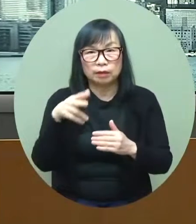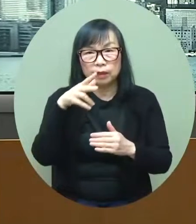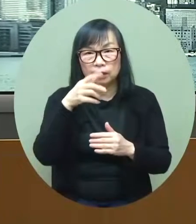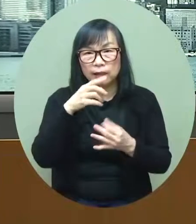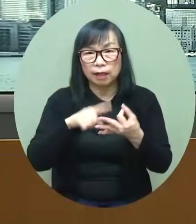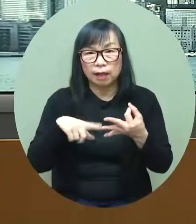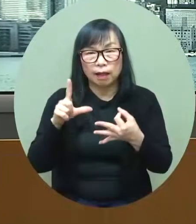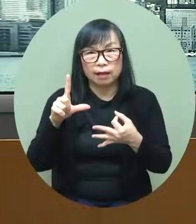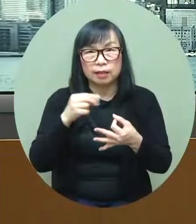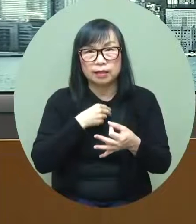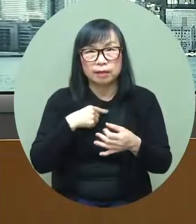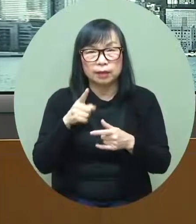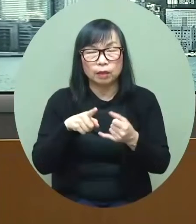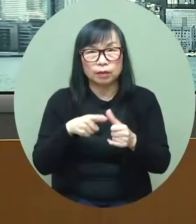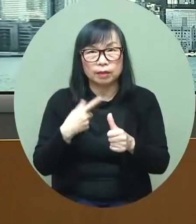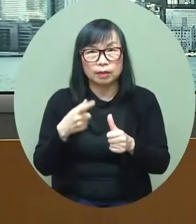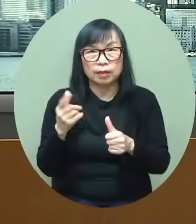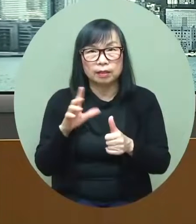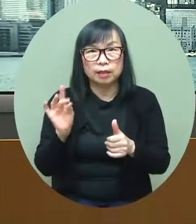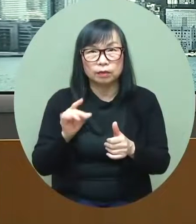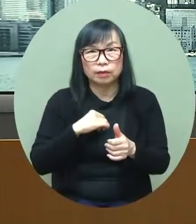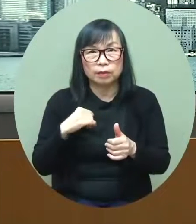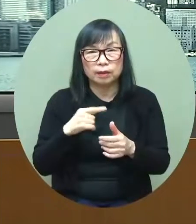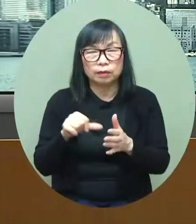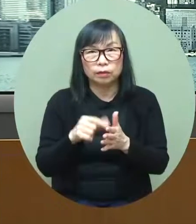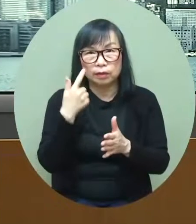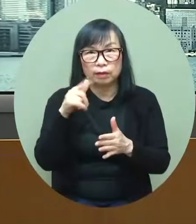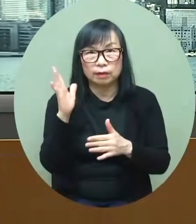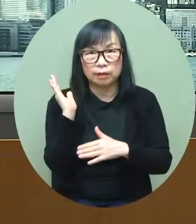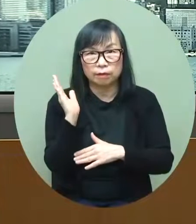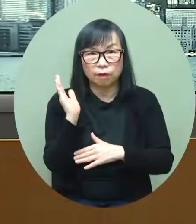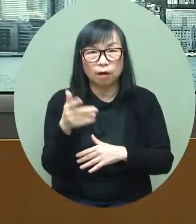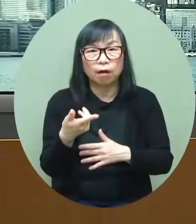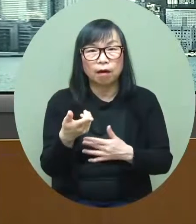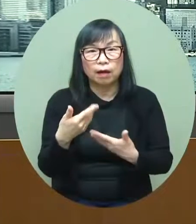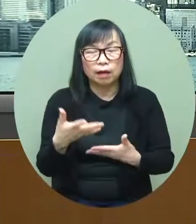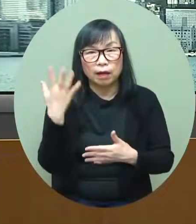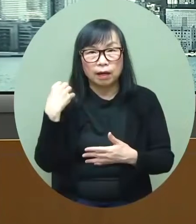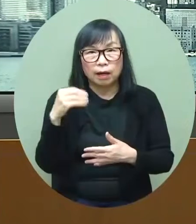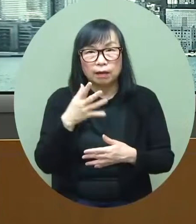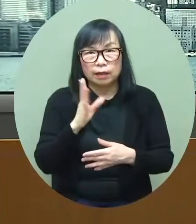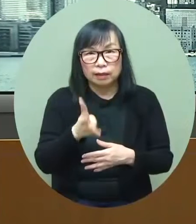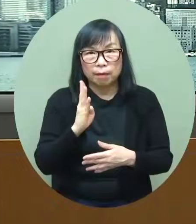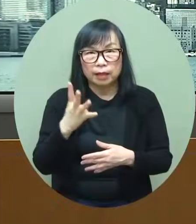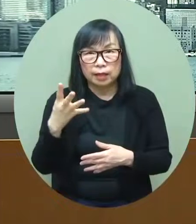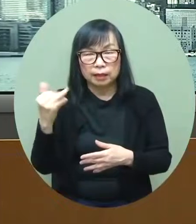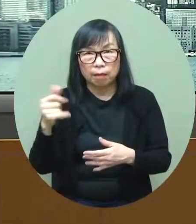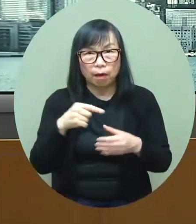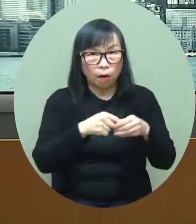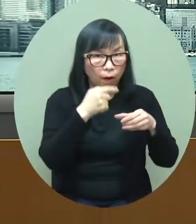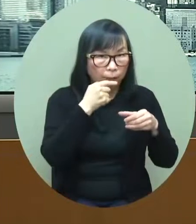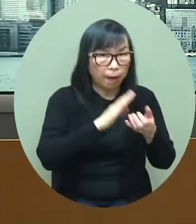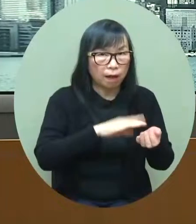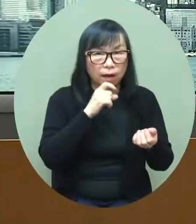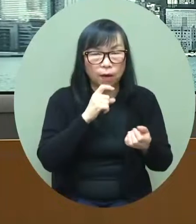理李立业医生。先请张医生讲下今日个案最新的情况。 是，大家好，昨晚我们有446宗核酸检测阳